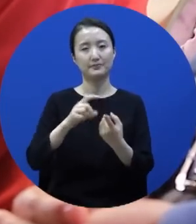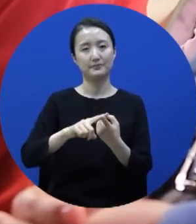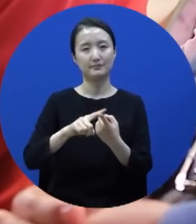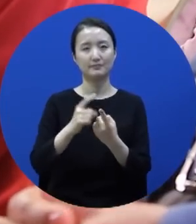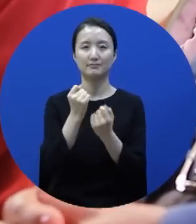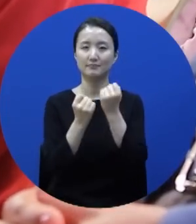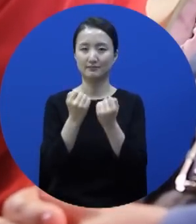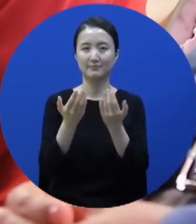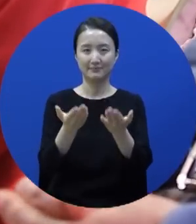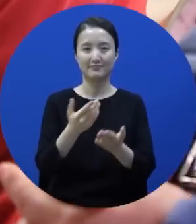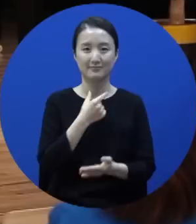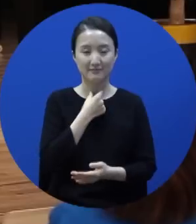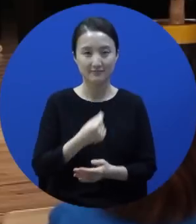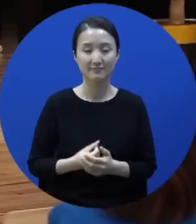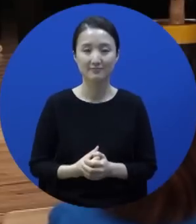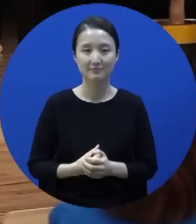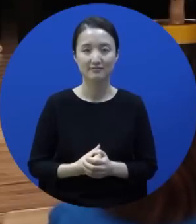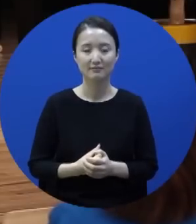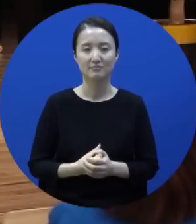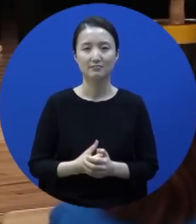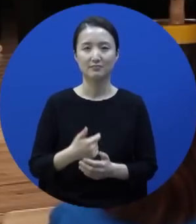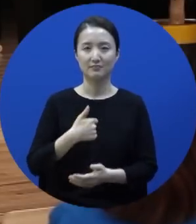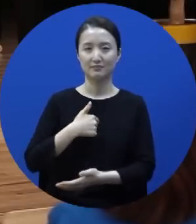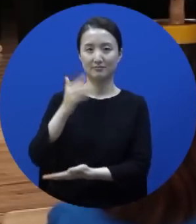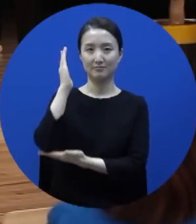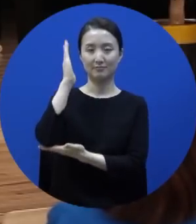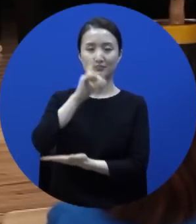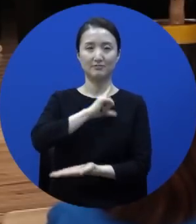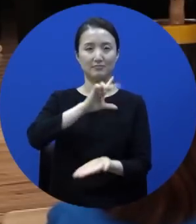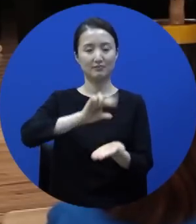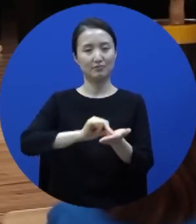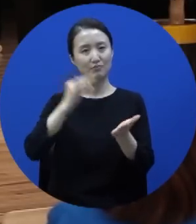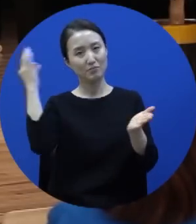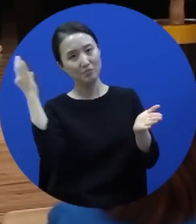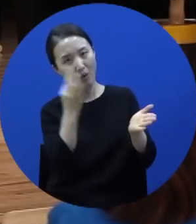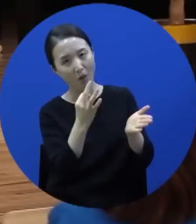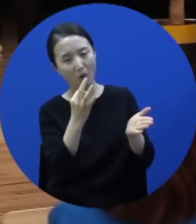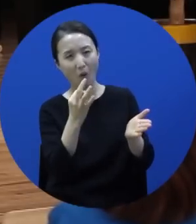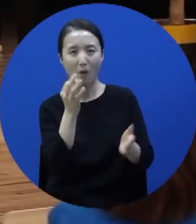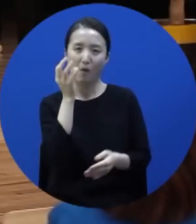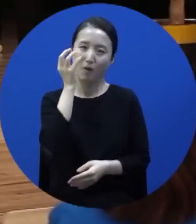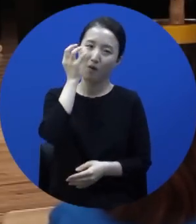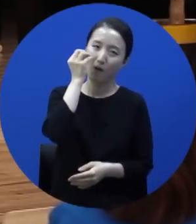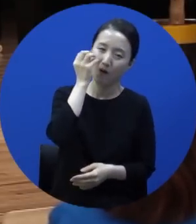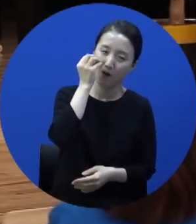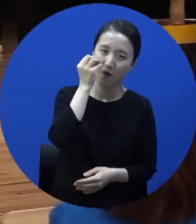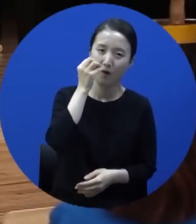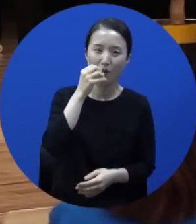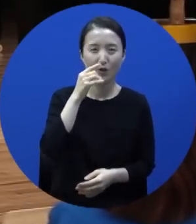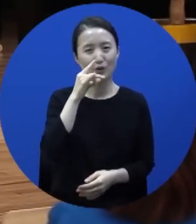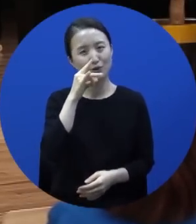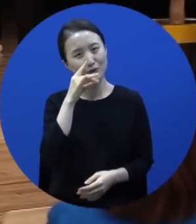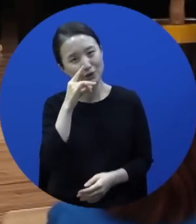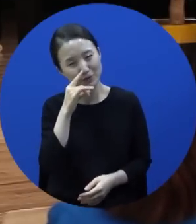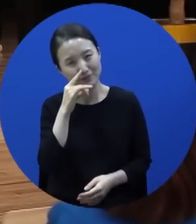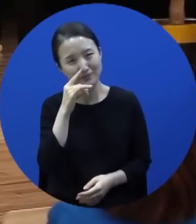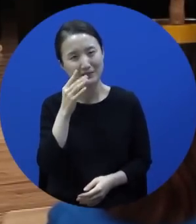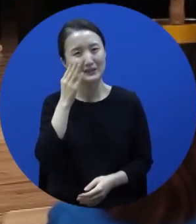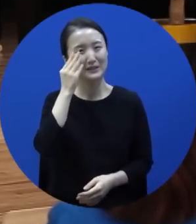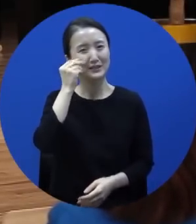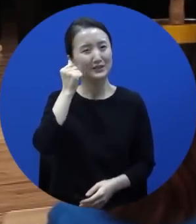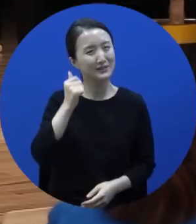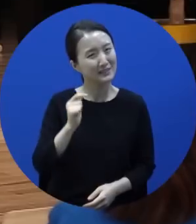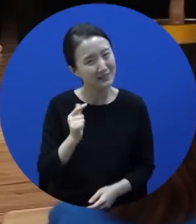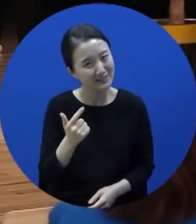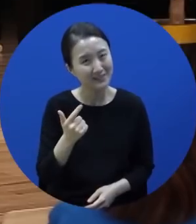네, 생소하고 좀 낯설고 또 신기하기도 하고 호기심이 들기도 하셨을 것 같습니다. 지금 시대는 이렇게